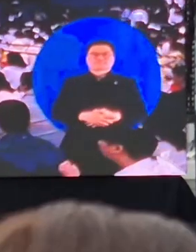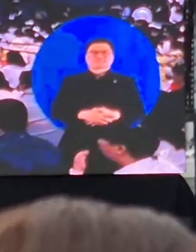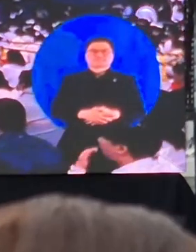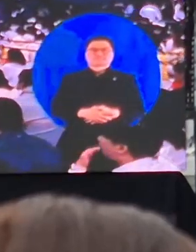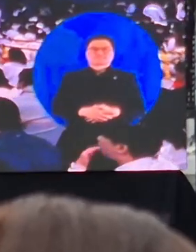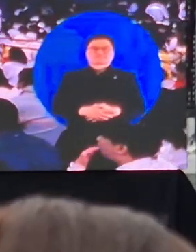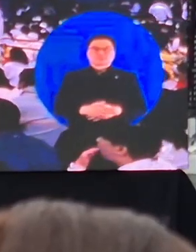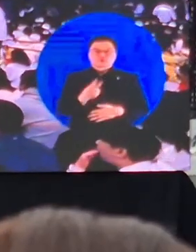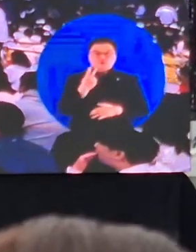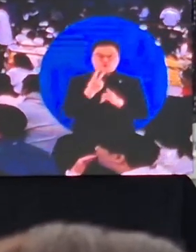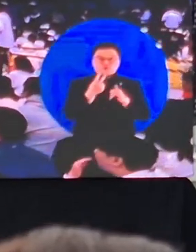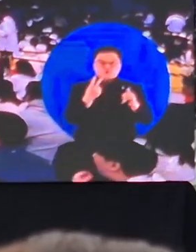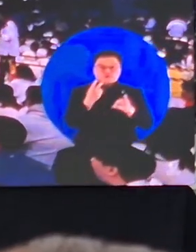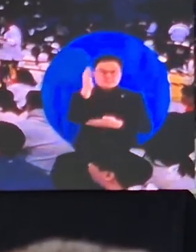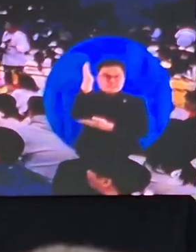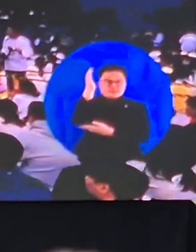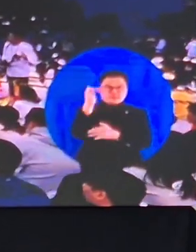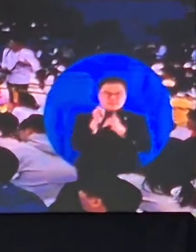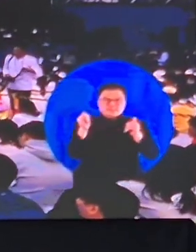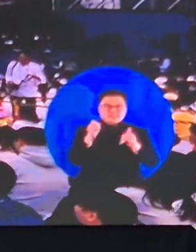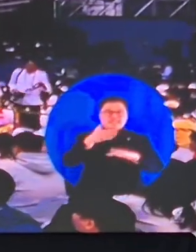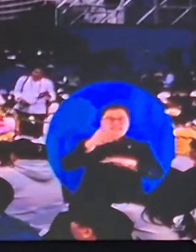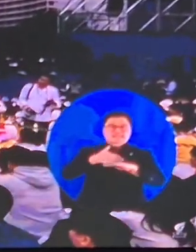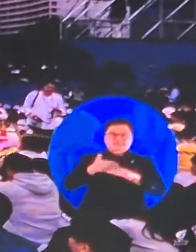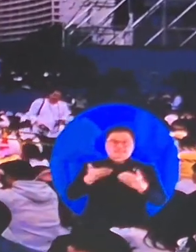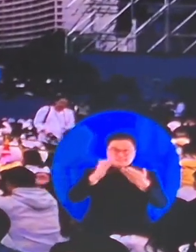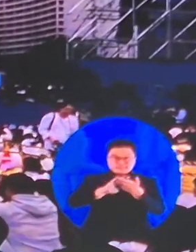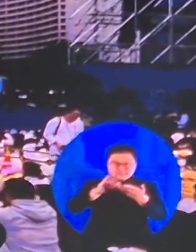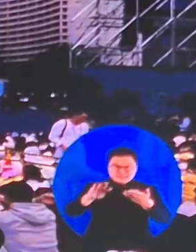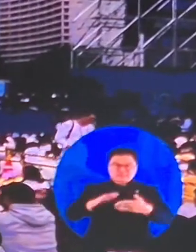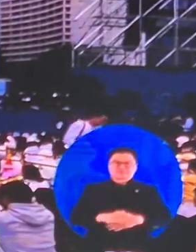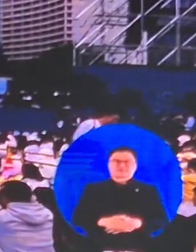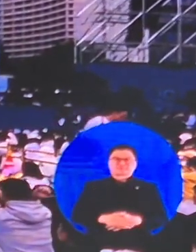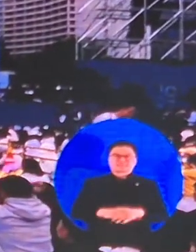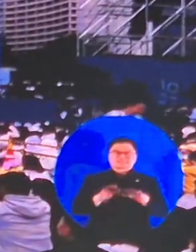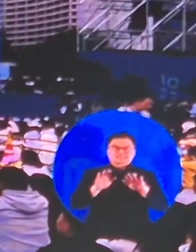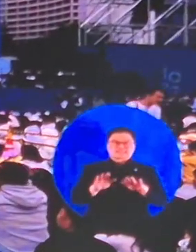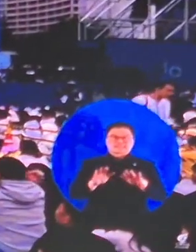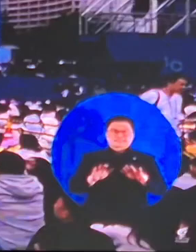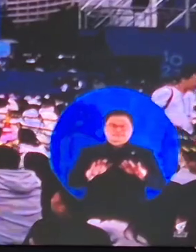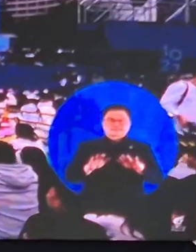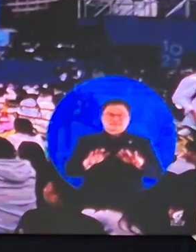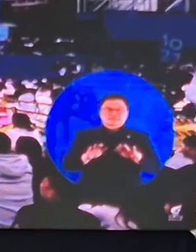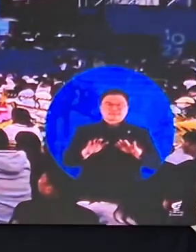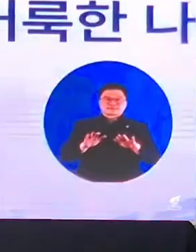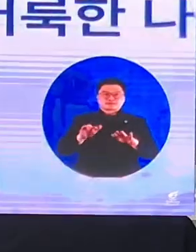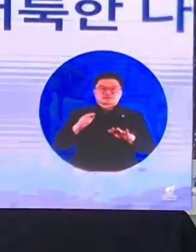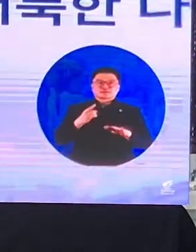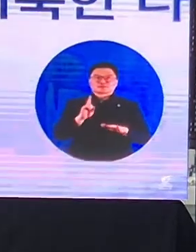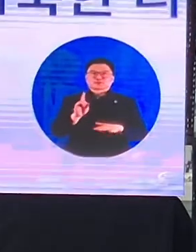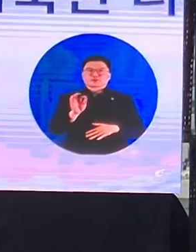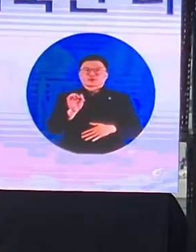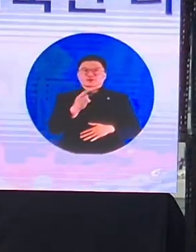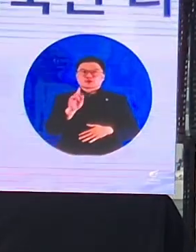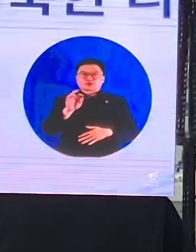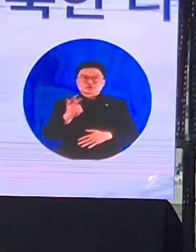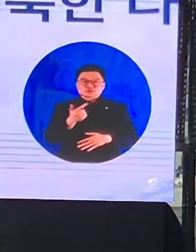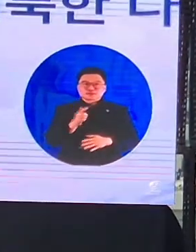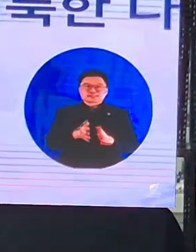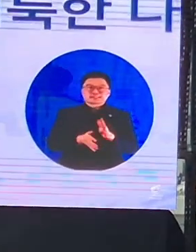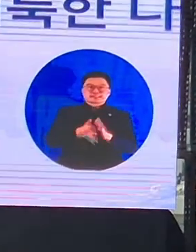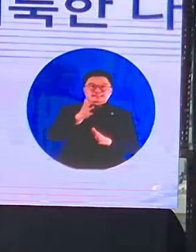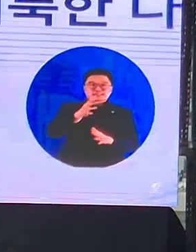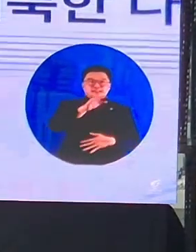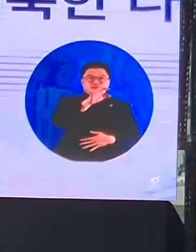두 분의 설교자분께 감사를 드립니다. 현재 광화문, 시청, 서울역